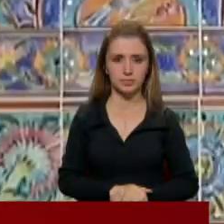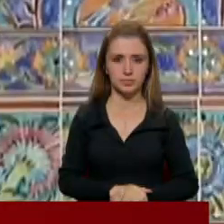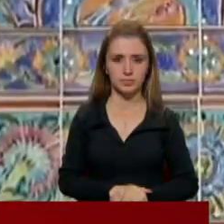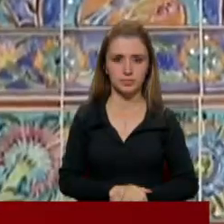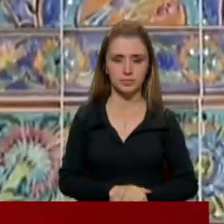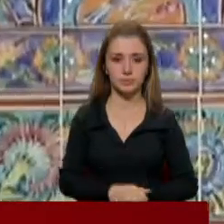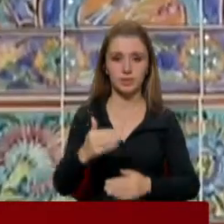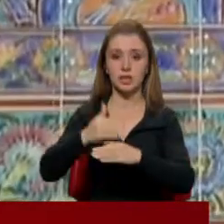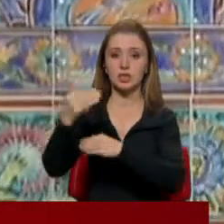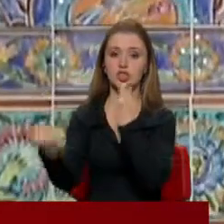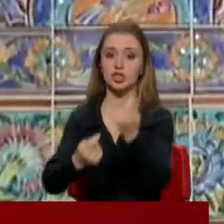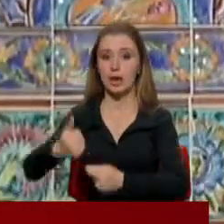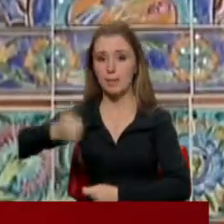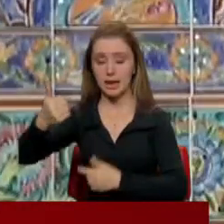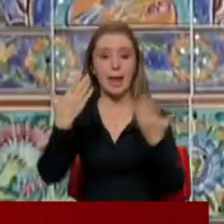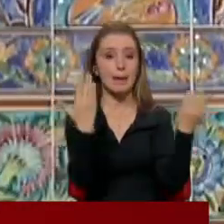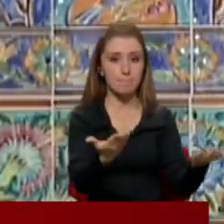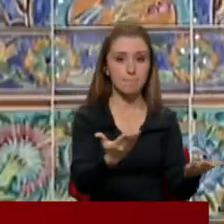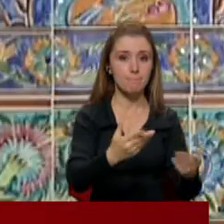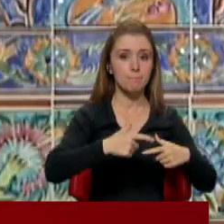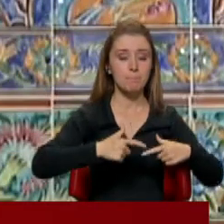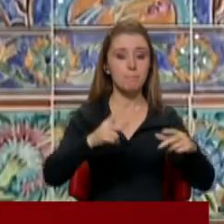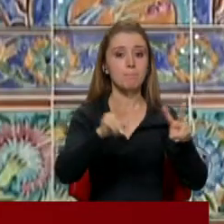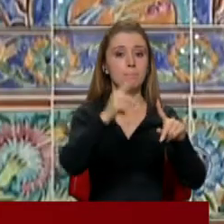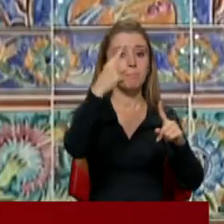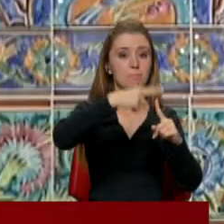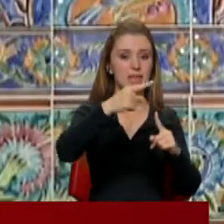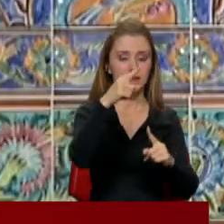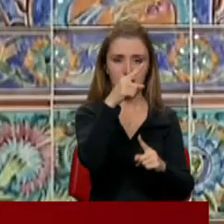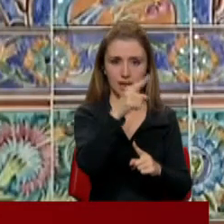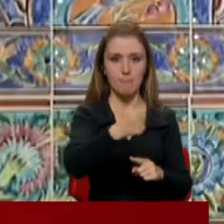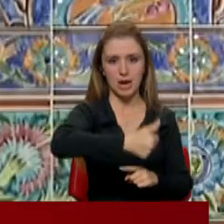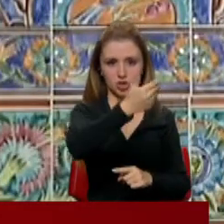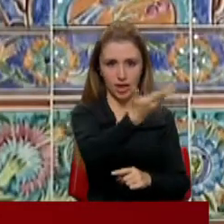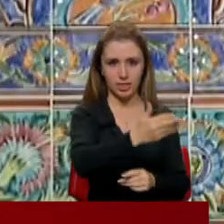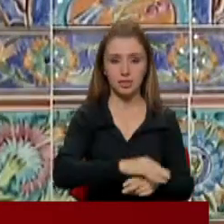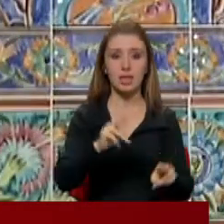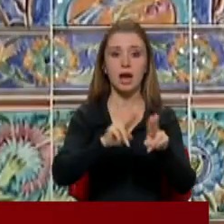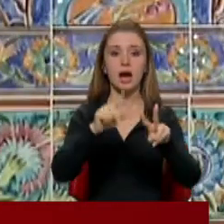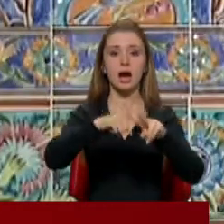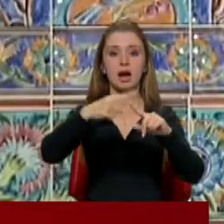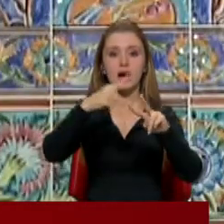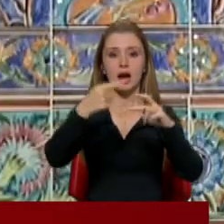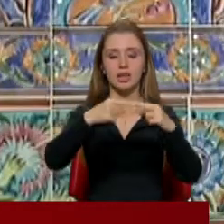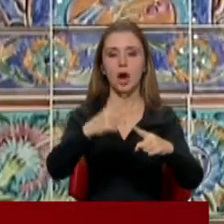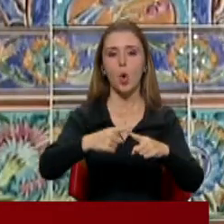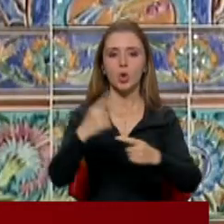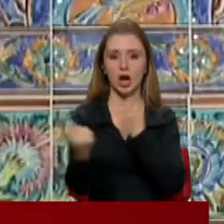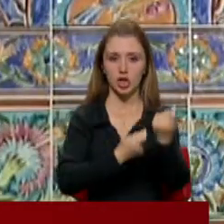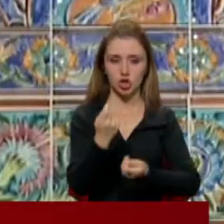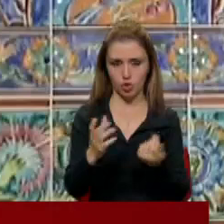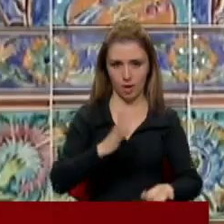Gerek Dışişleri Bakanım, gerek Milli İstihbarat Teşkilatı Başkanım, Katar'la müşterek bir